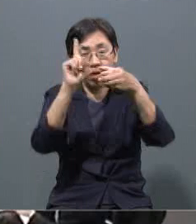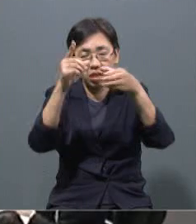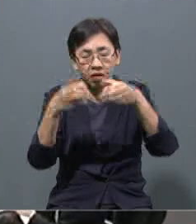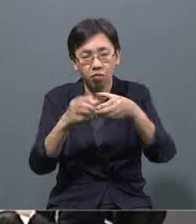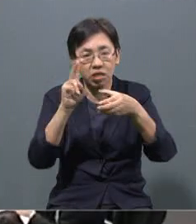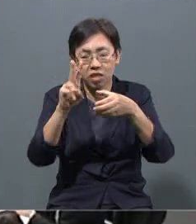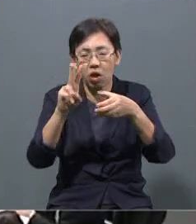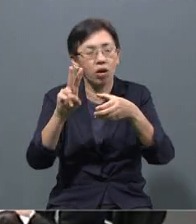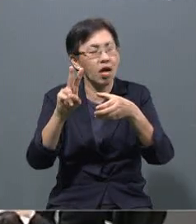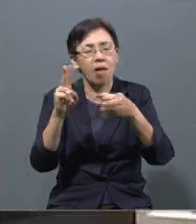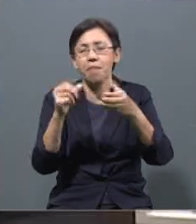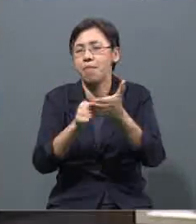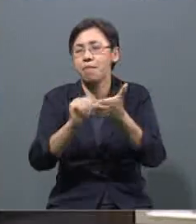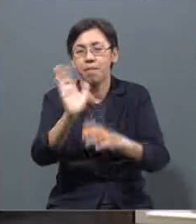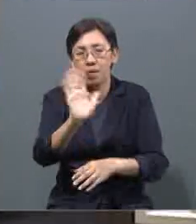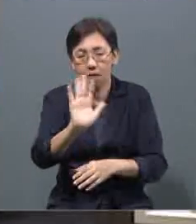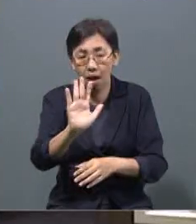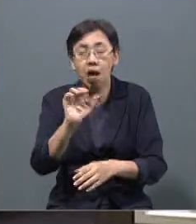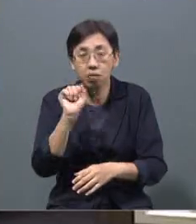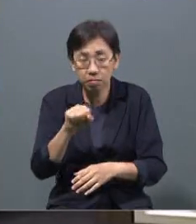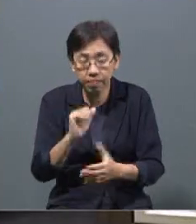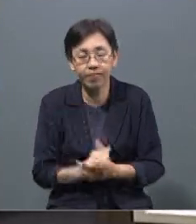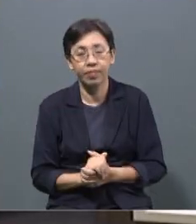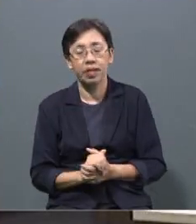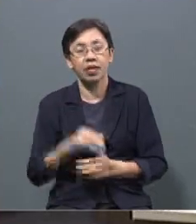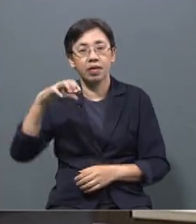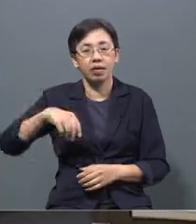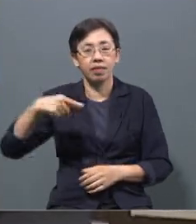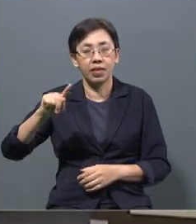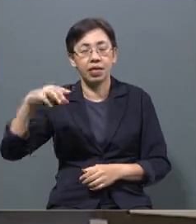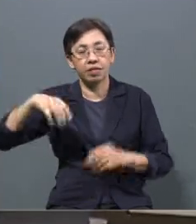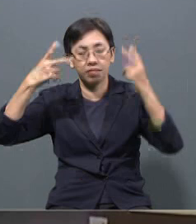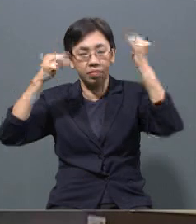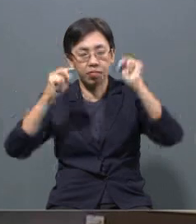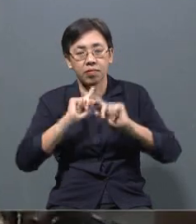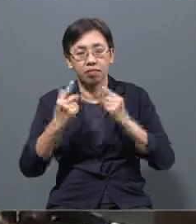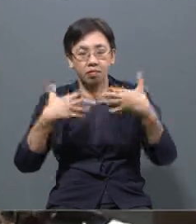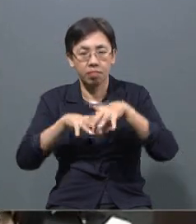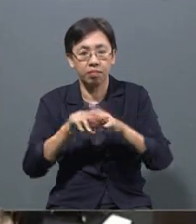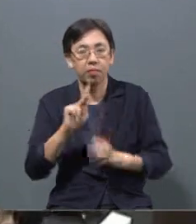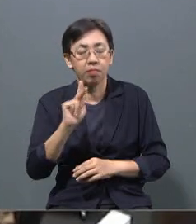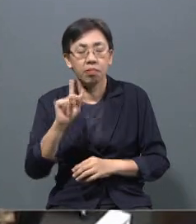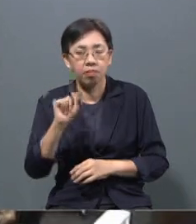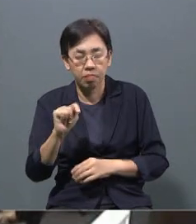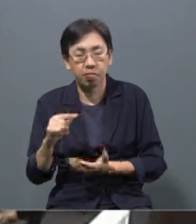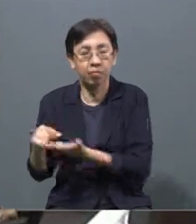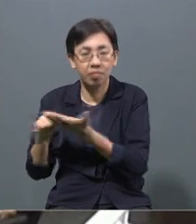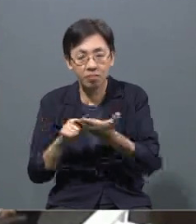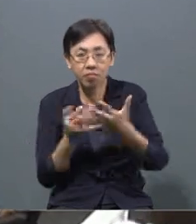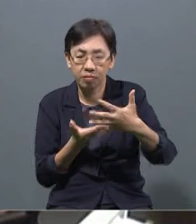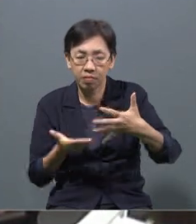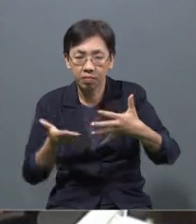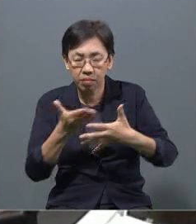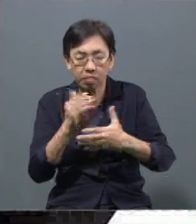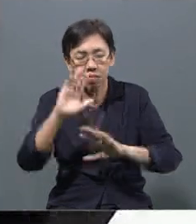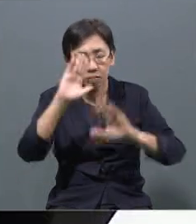ด2หรือไม่ซึ่งครม.มอบหมายให้สำนักงานปลัดสำนักนายกรัฐมนตรีประสานกับทางกกต.เสนอขั้นตอนการท